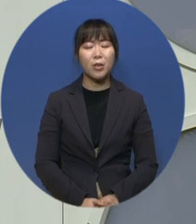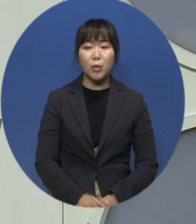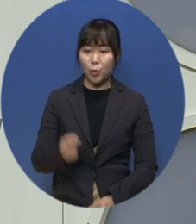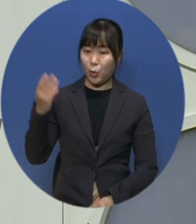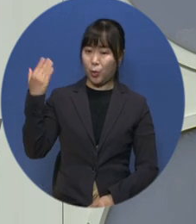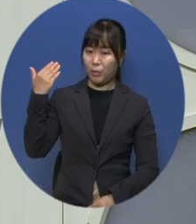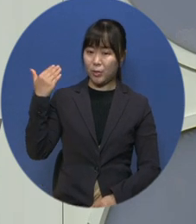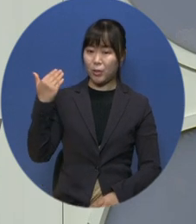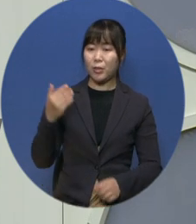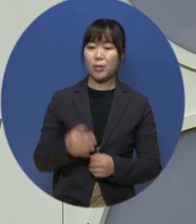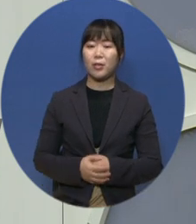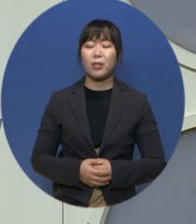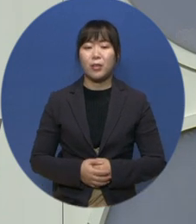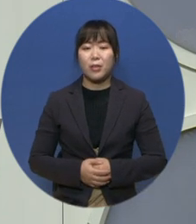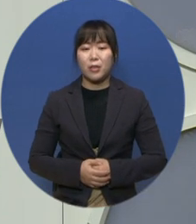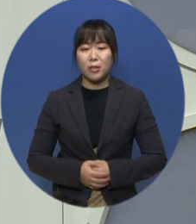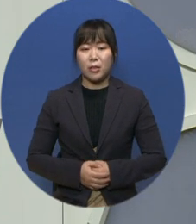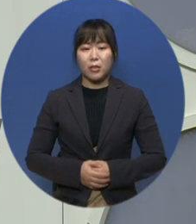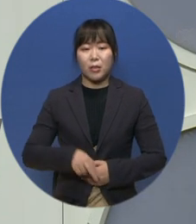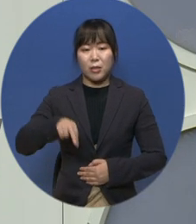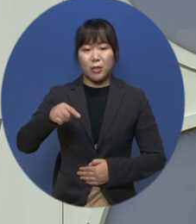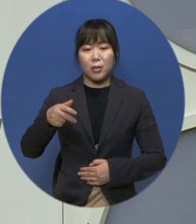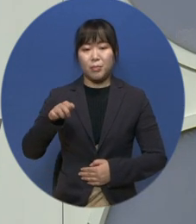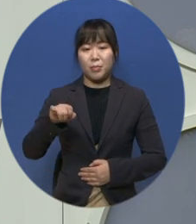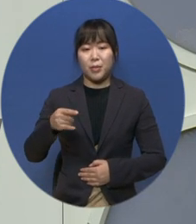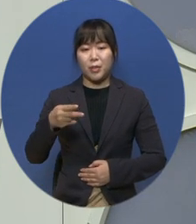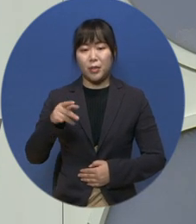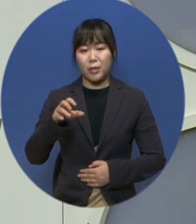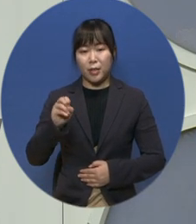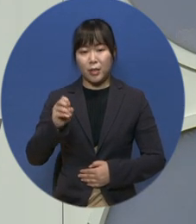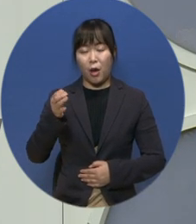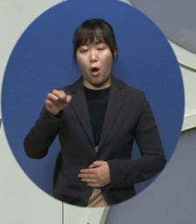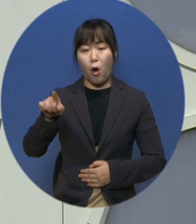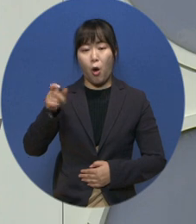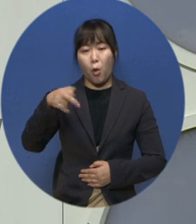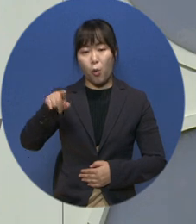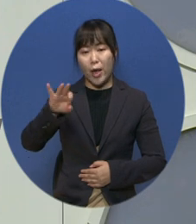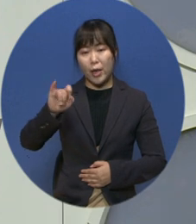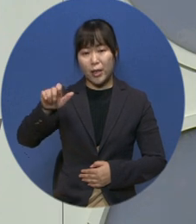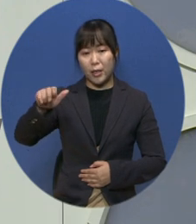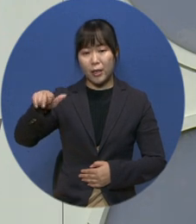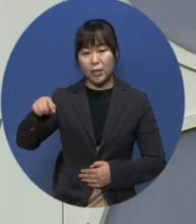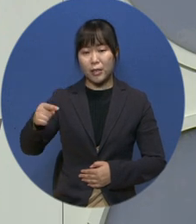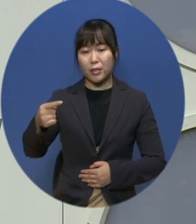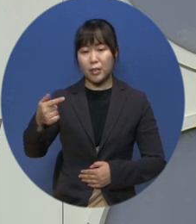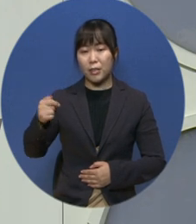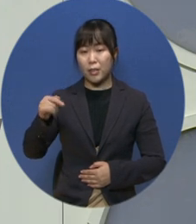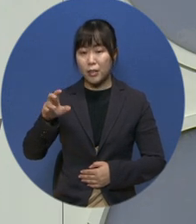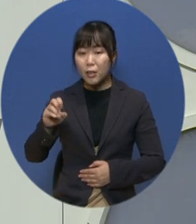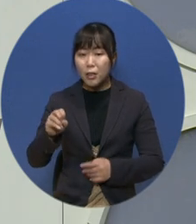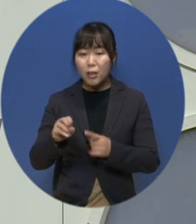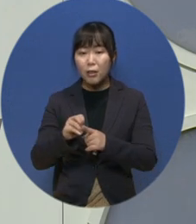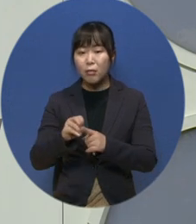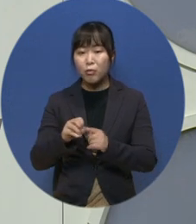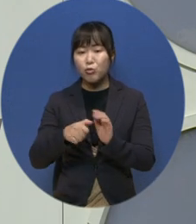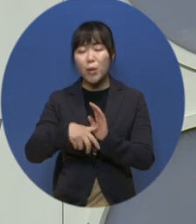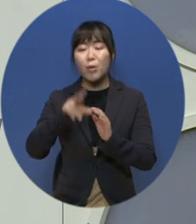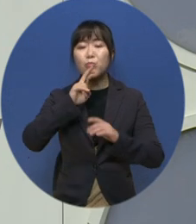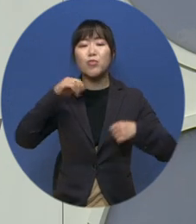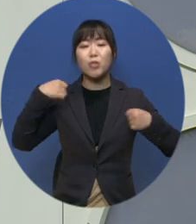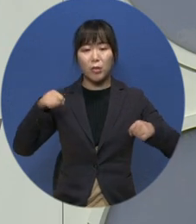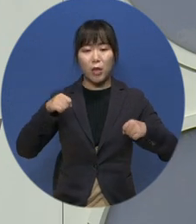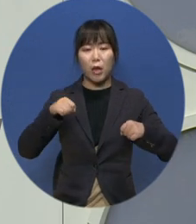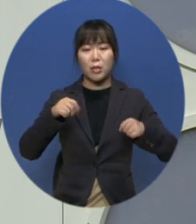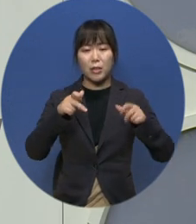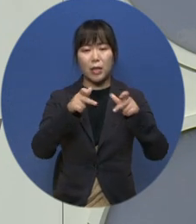그 스프링 어웨이크닝이라는 그 이름난 뮤지컬을 그건 뭐 전혀 장애인은 아니지만 한